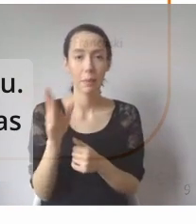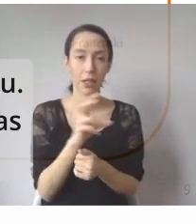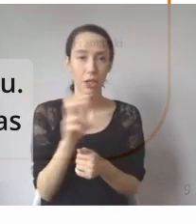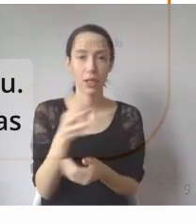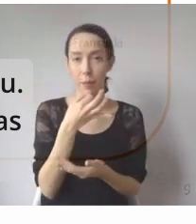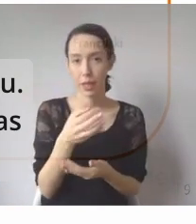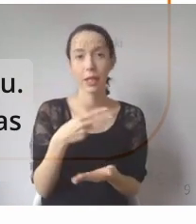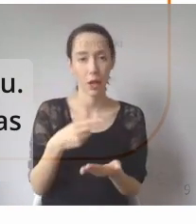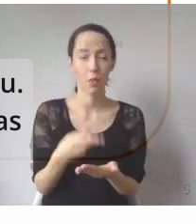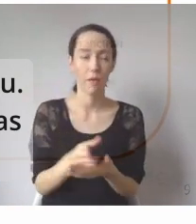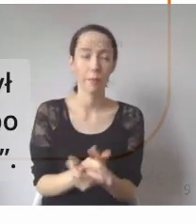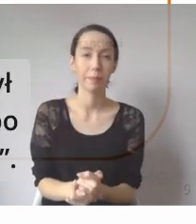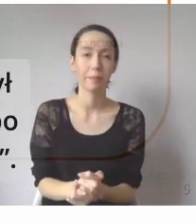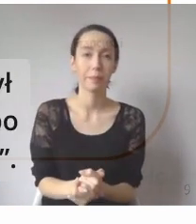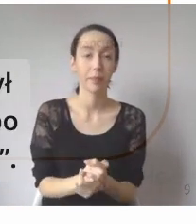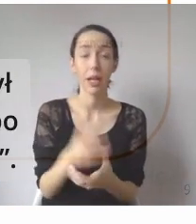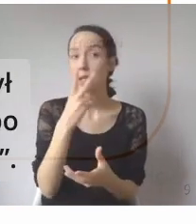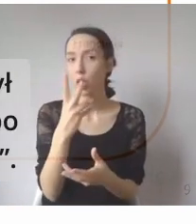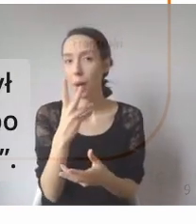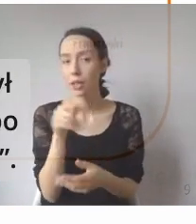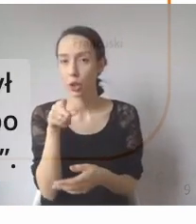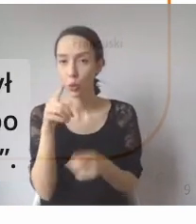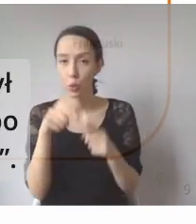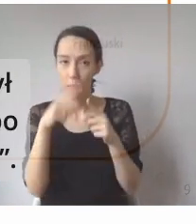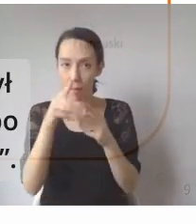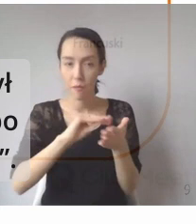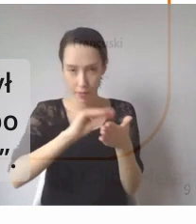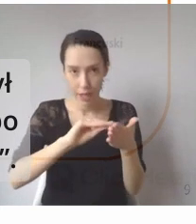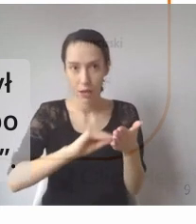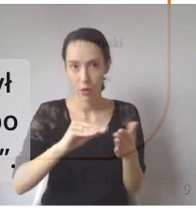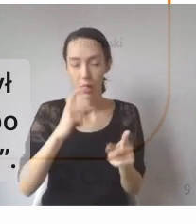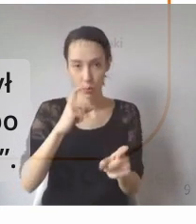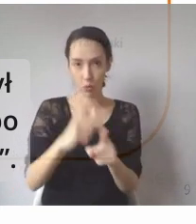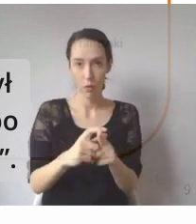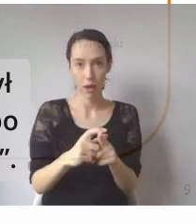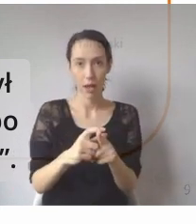pewno na to odpowiem. I zobaczcie, tutaj po wpisaniu tego algorytmu